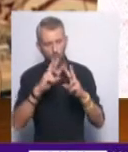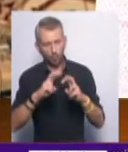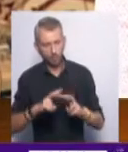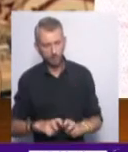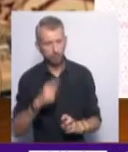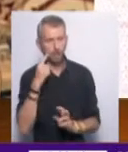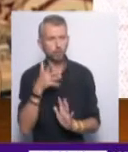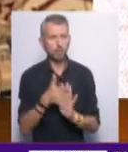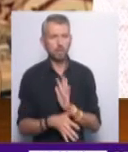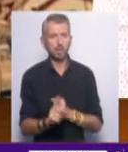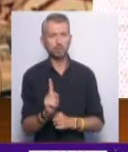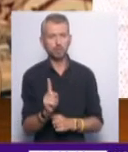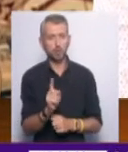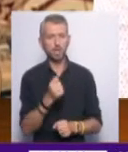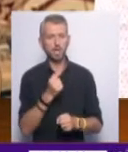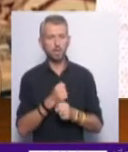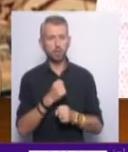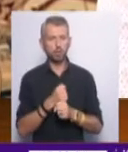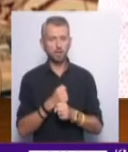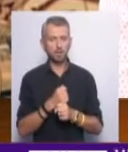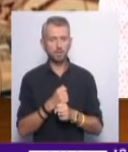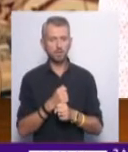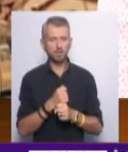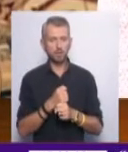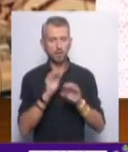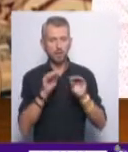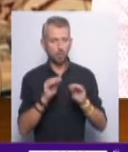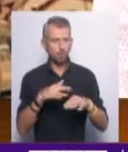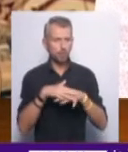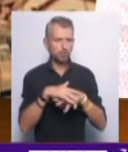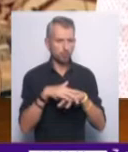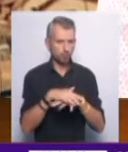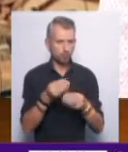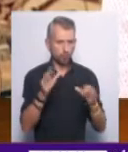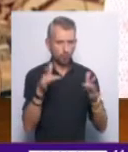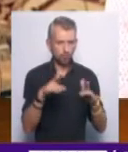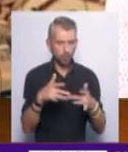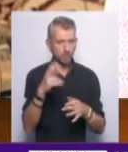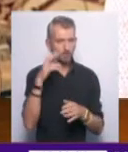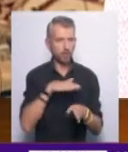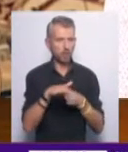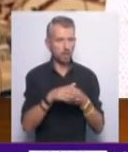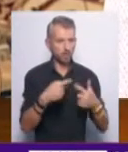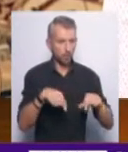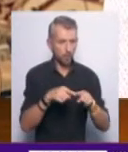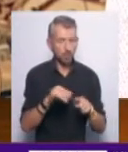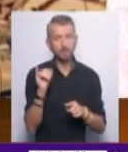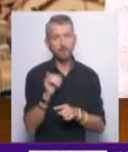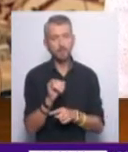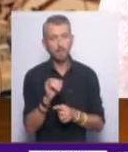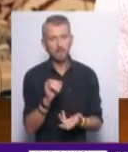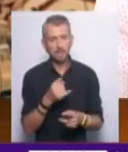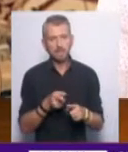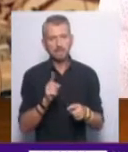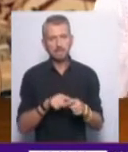зрозуміло, що роблять кошторис, це виконавчий орган Київавтодор структури. Ну і принаймні